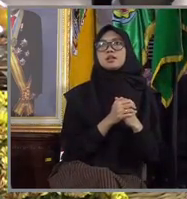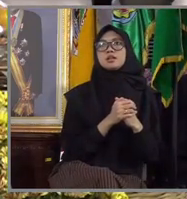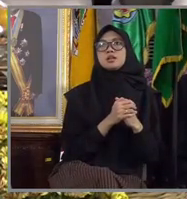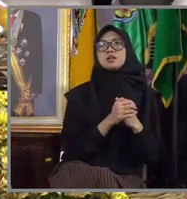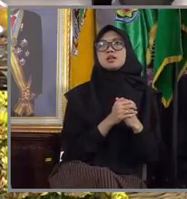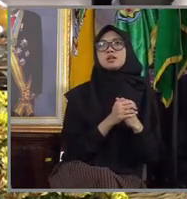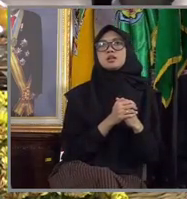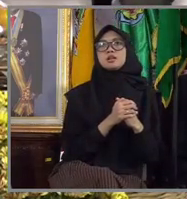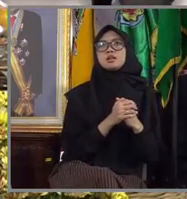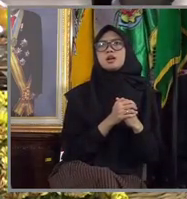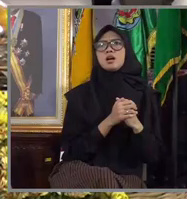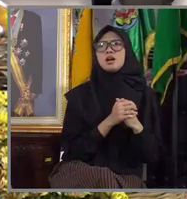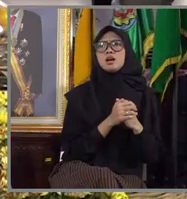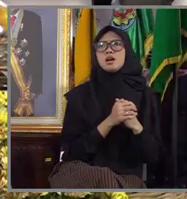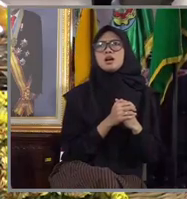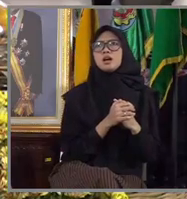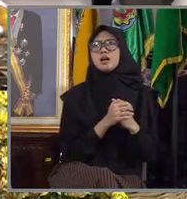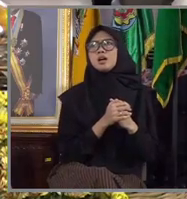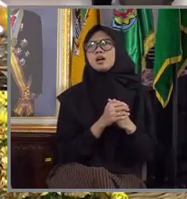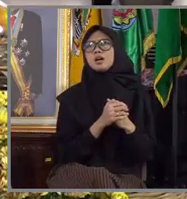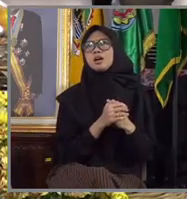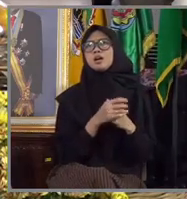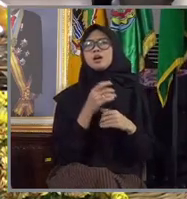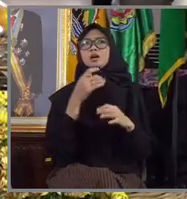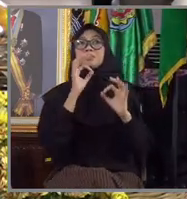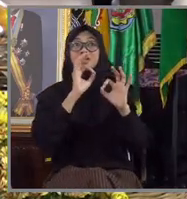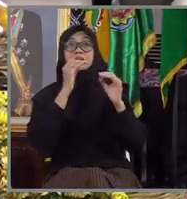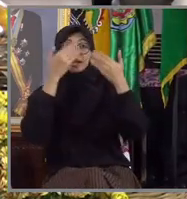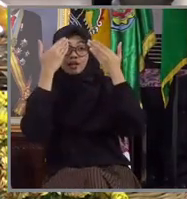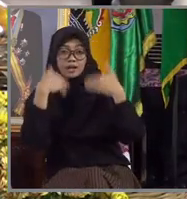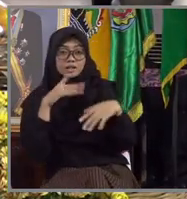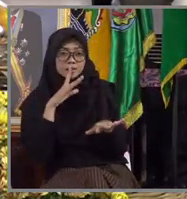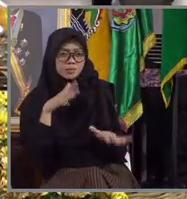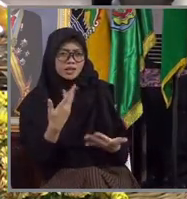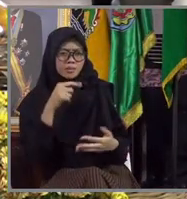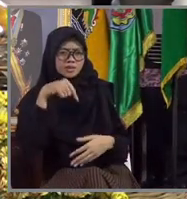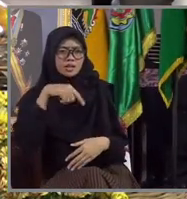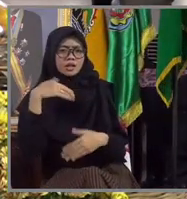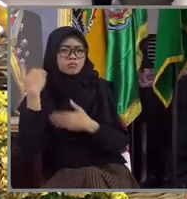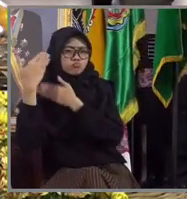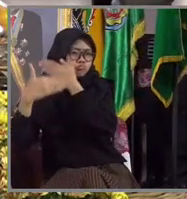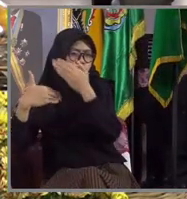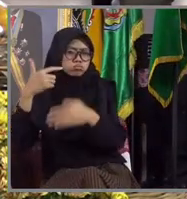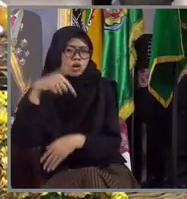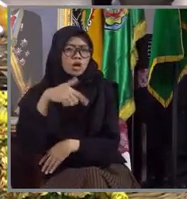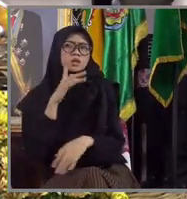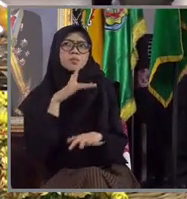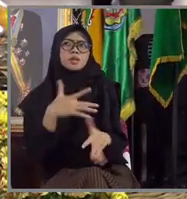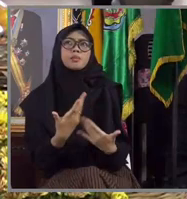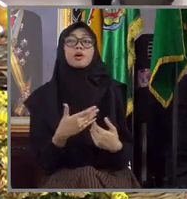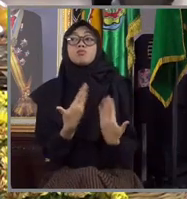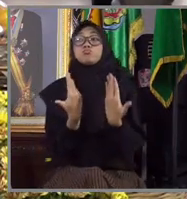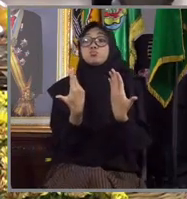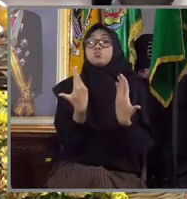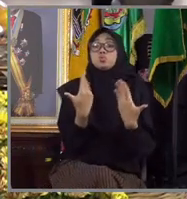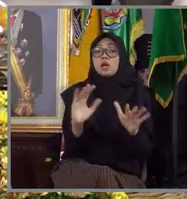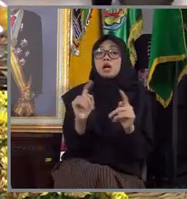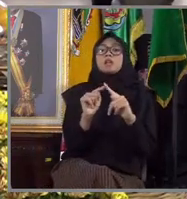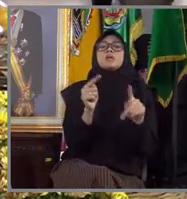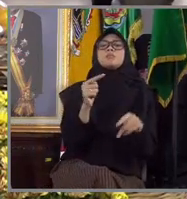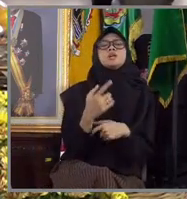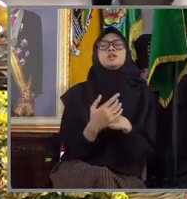lebih dikuatkan Pak pendidikan karakter selama ini gimana Selama ini tuh mungkin udah ada Cuma